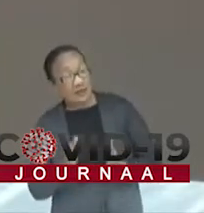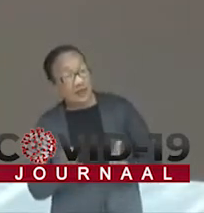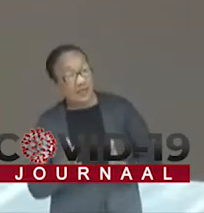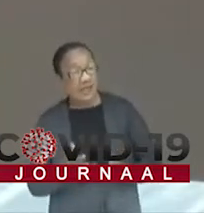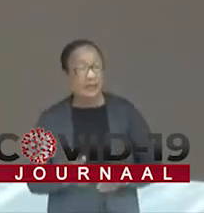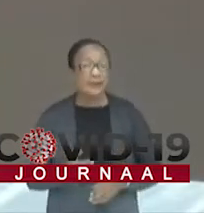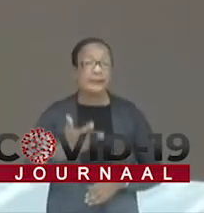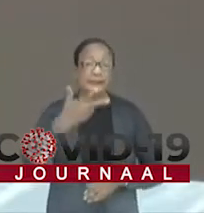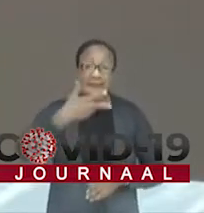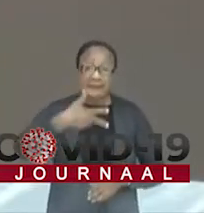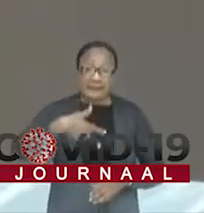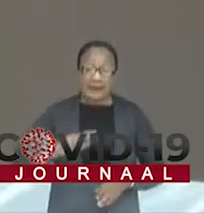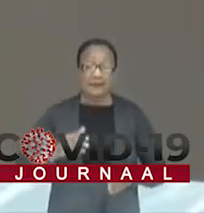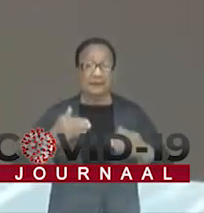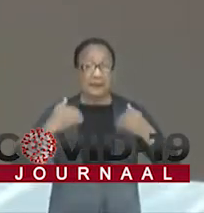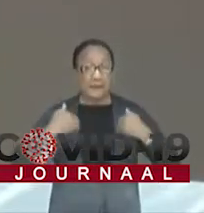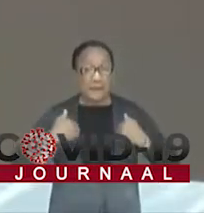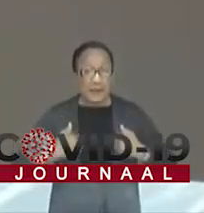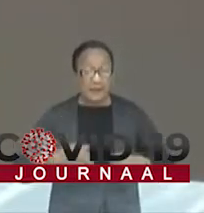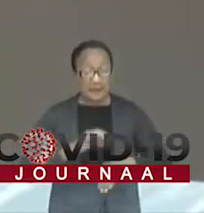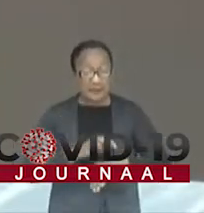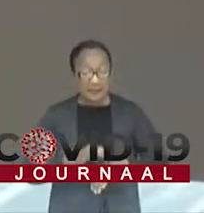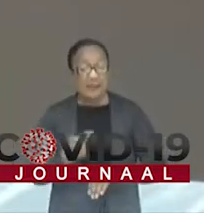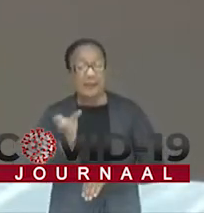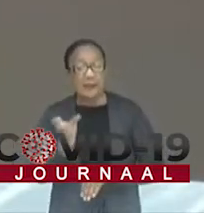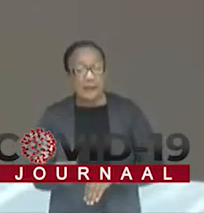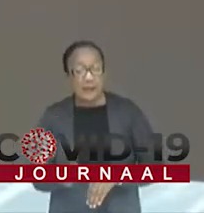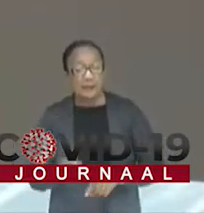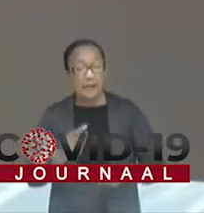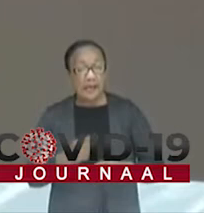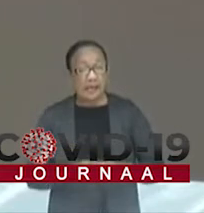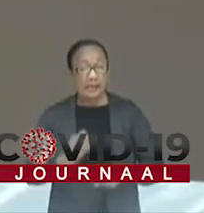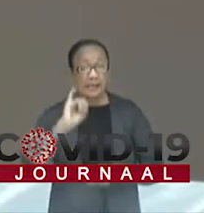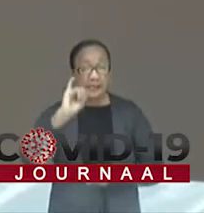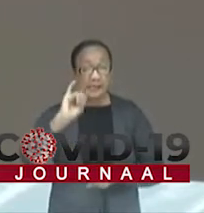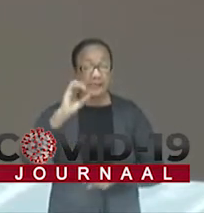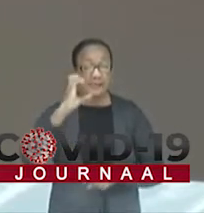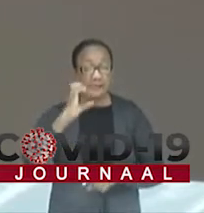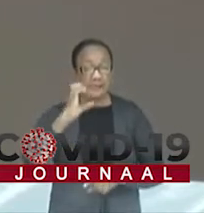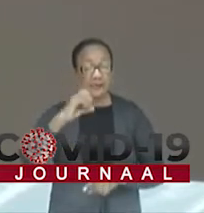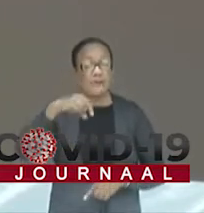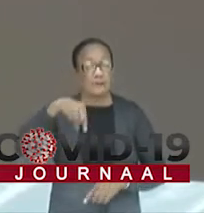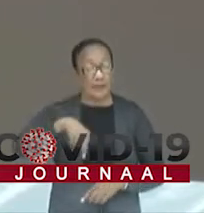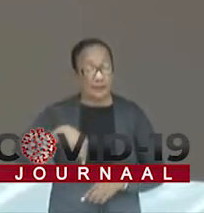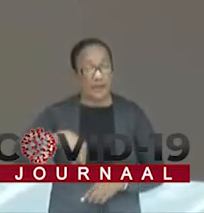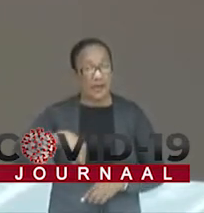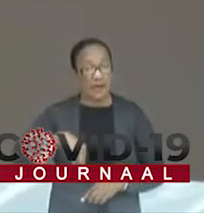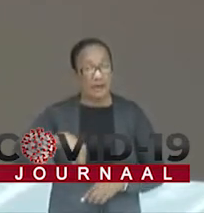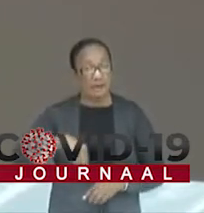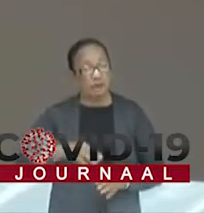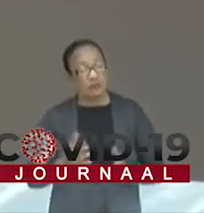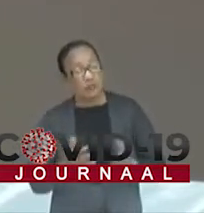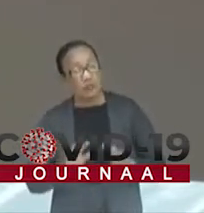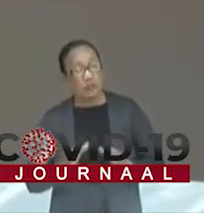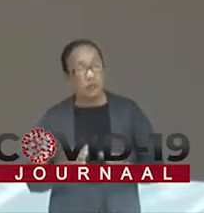totaal op de verpleegafdelingen. En op de intensive care liggen er vandaag